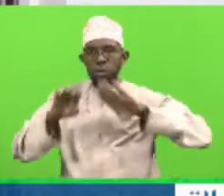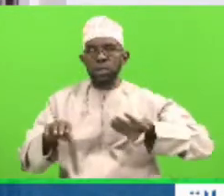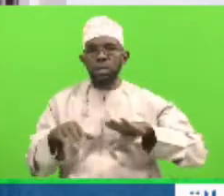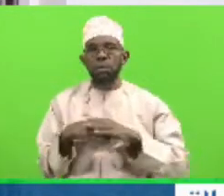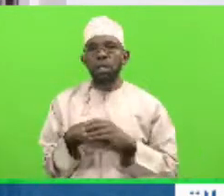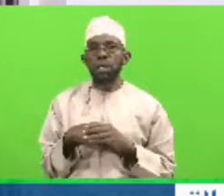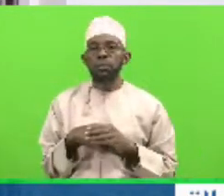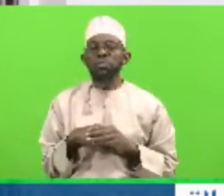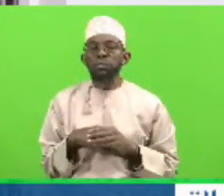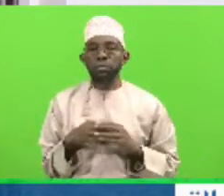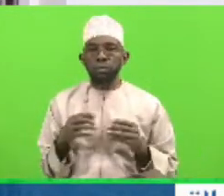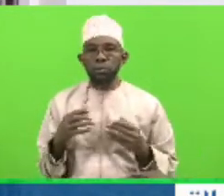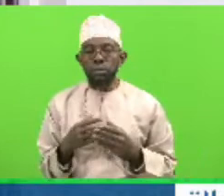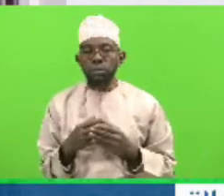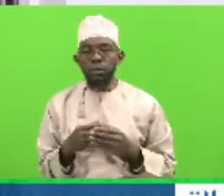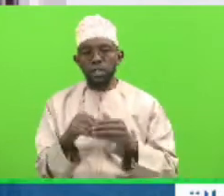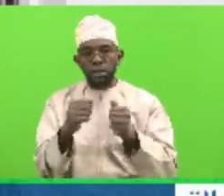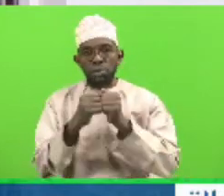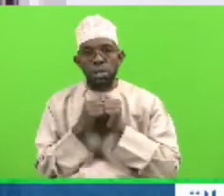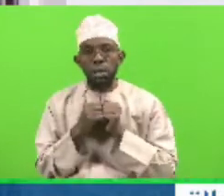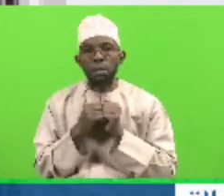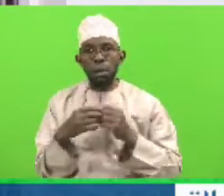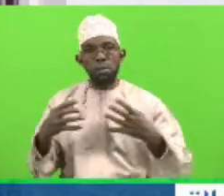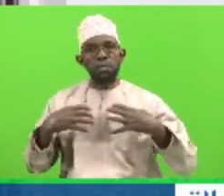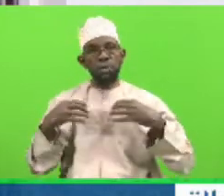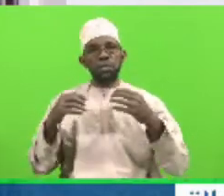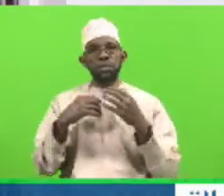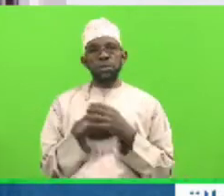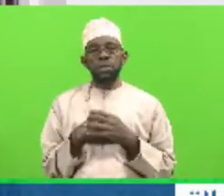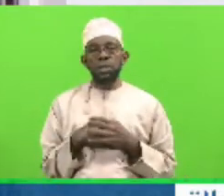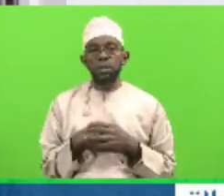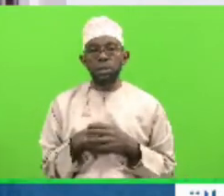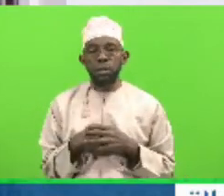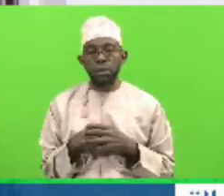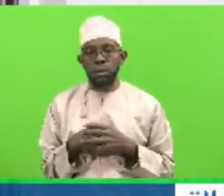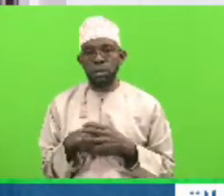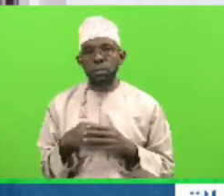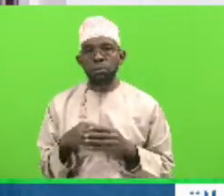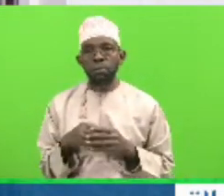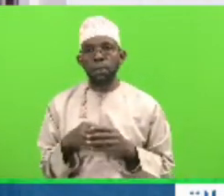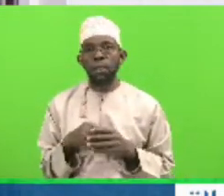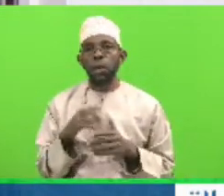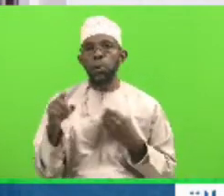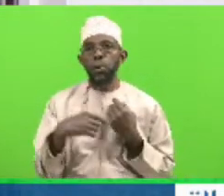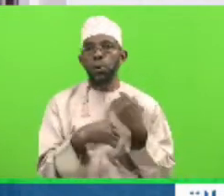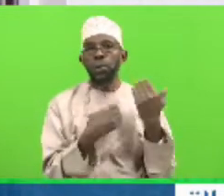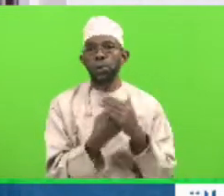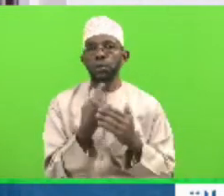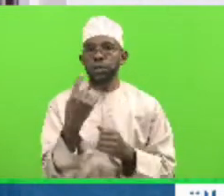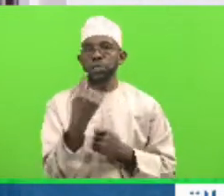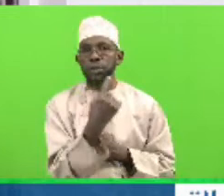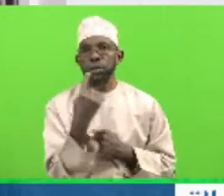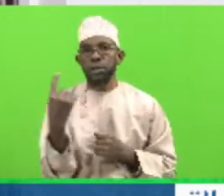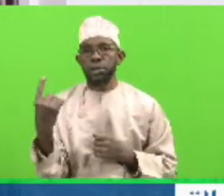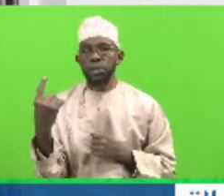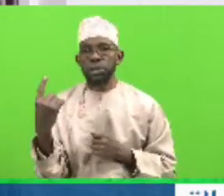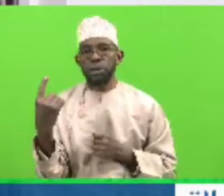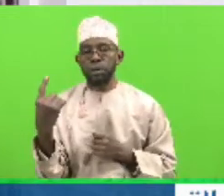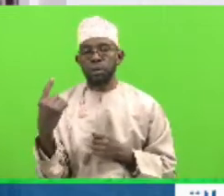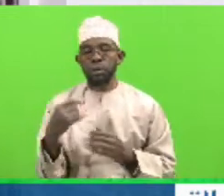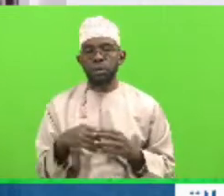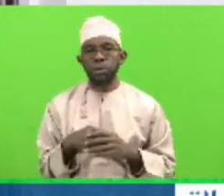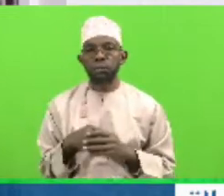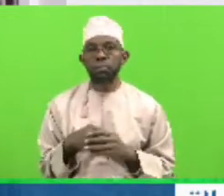واستيقظوا وتنبهوا وأفيقوا من غفلتكم. وليدافع كل منا حسب